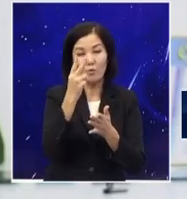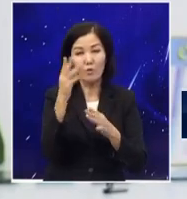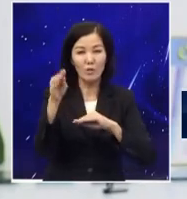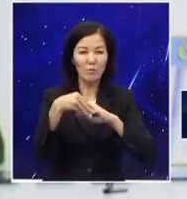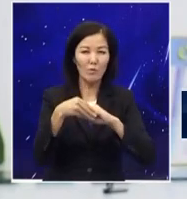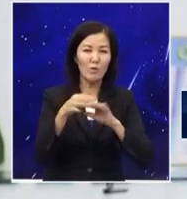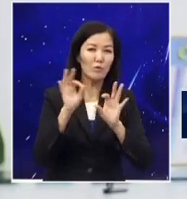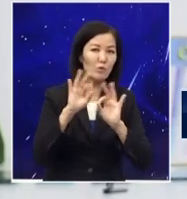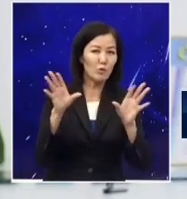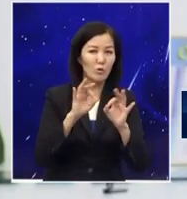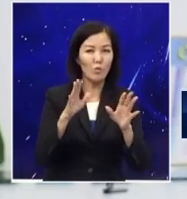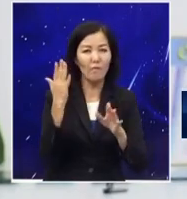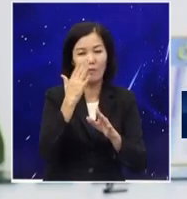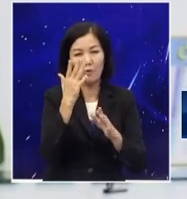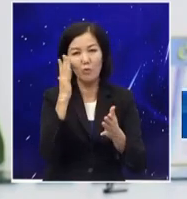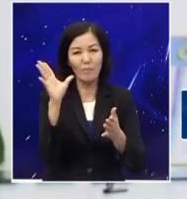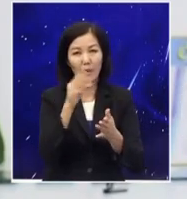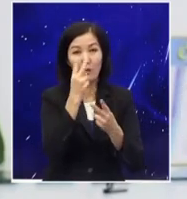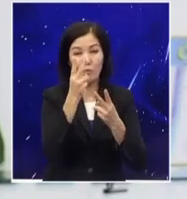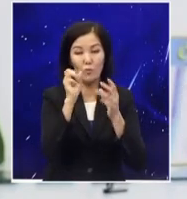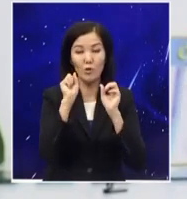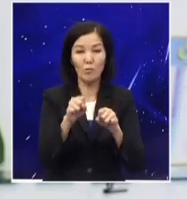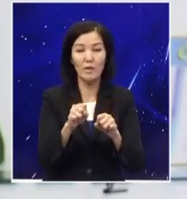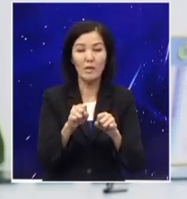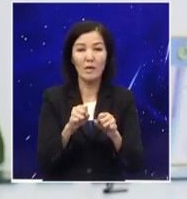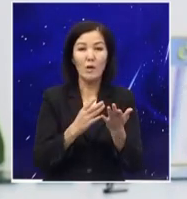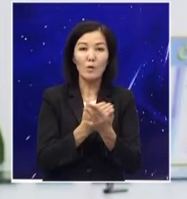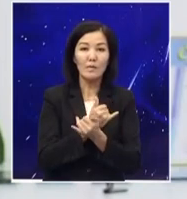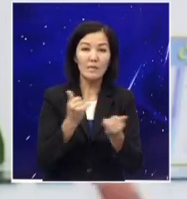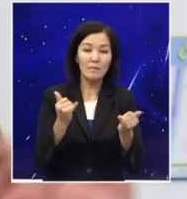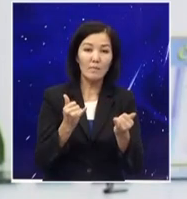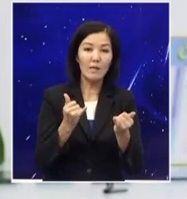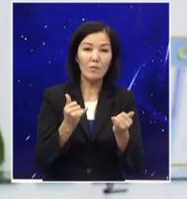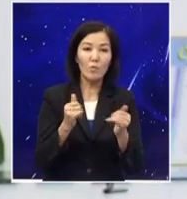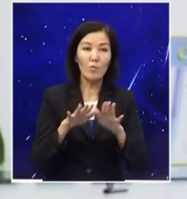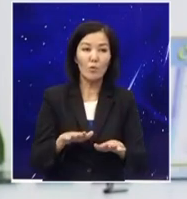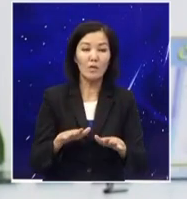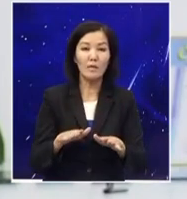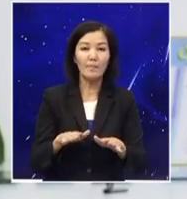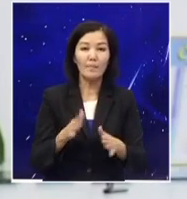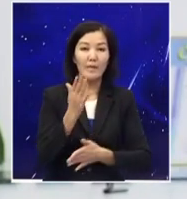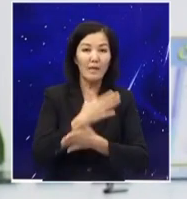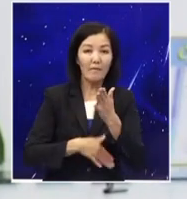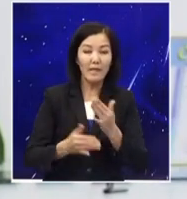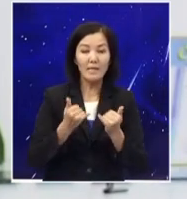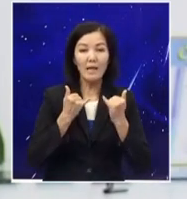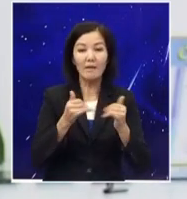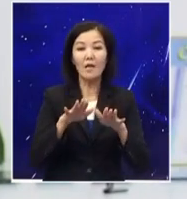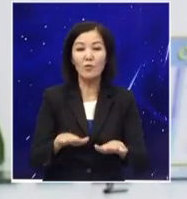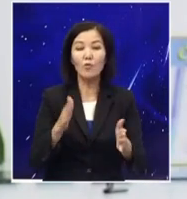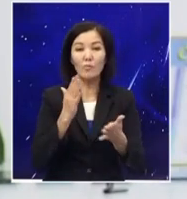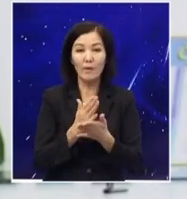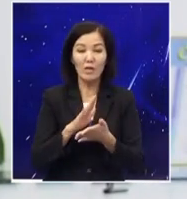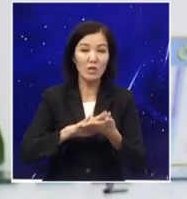жалпы түсіндіру жұмыстарын жүргізу үшін өз-өзіне қызмет көрсету бұрыштары орналастырған екен. Мына инвалидтерге де арнайы жаңағы өзінің бәрін